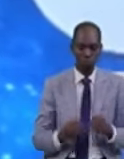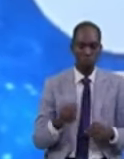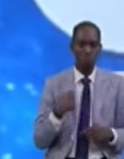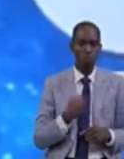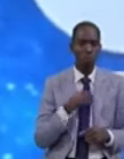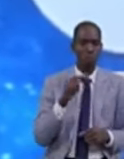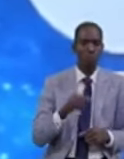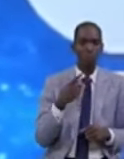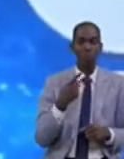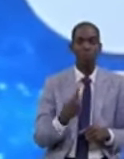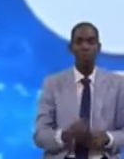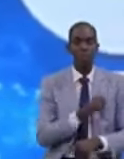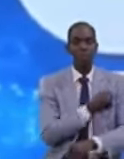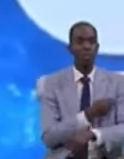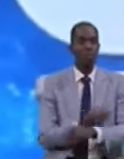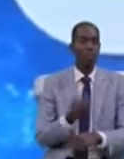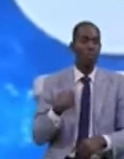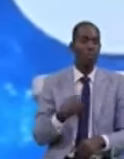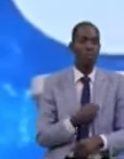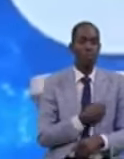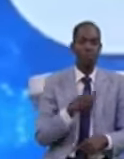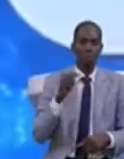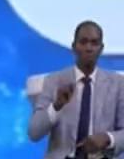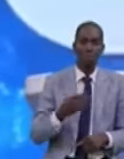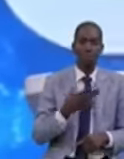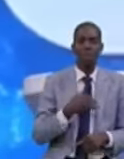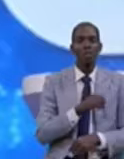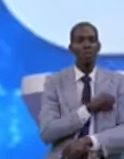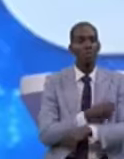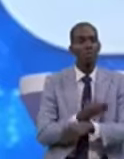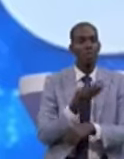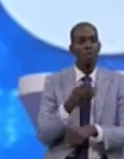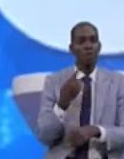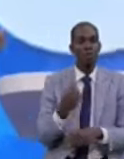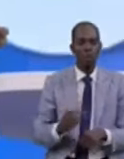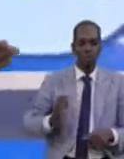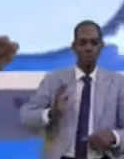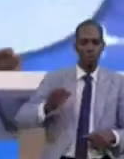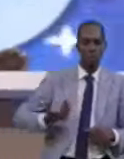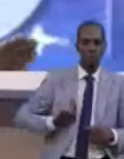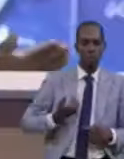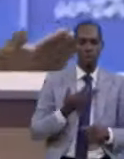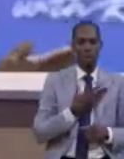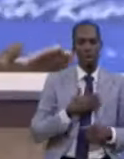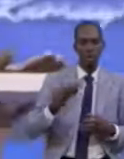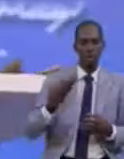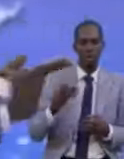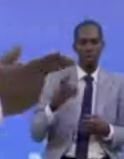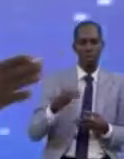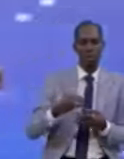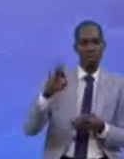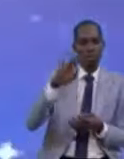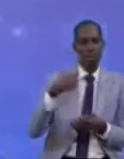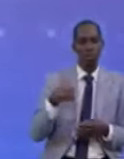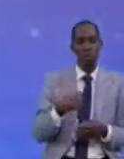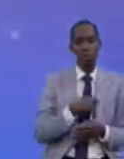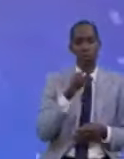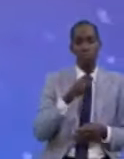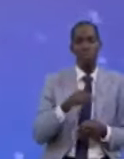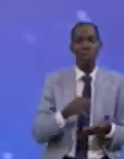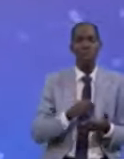et la for de l'âme de l'esprit dont nous avons besoin c'est toujours par la grâce de